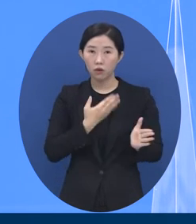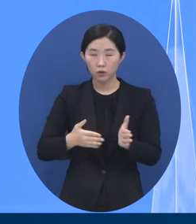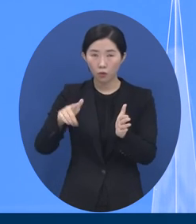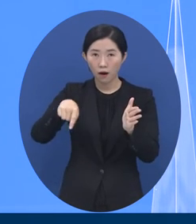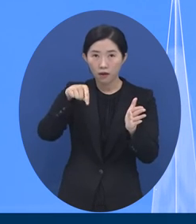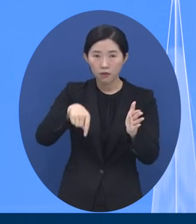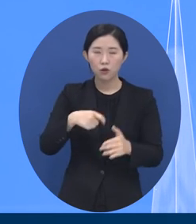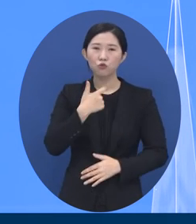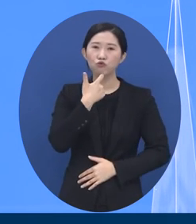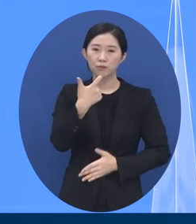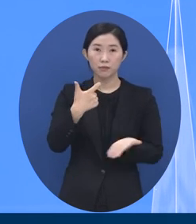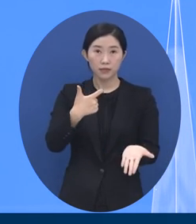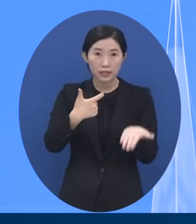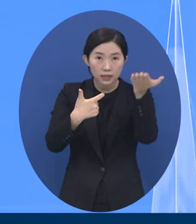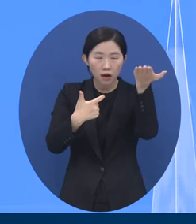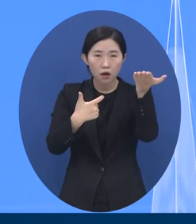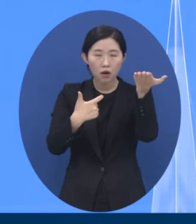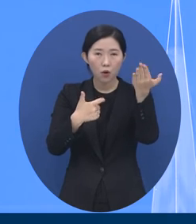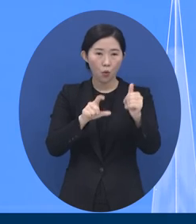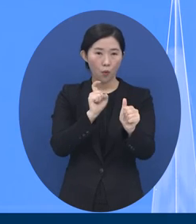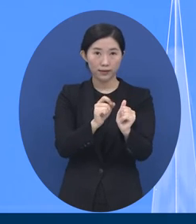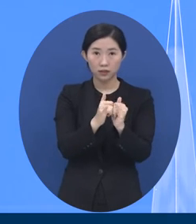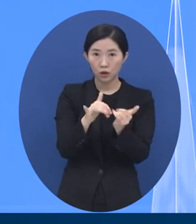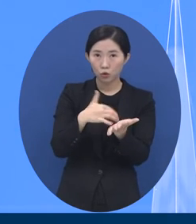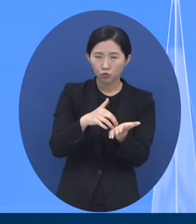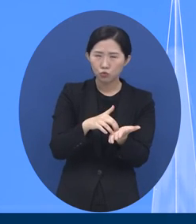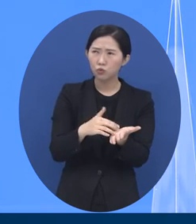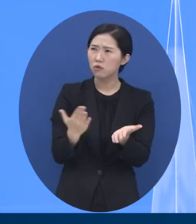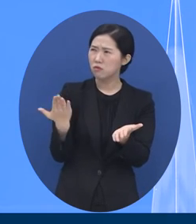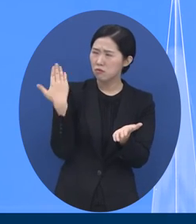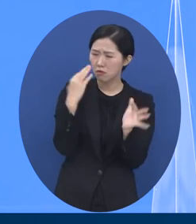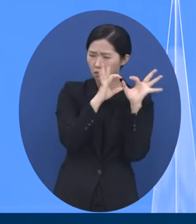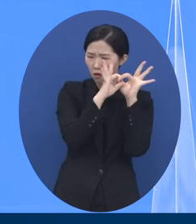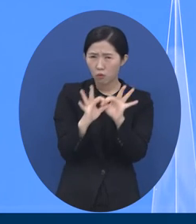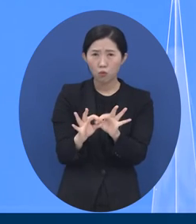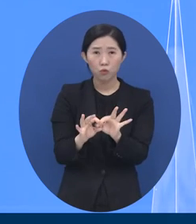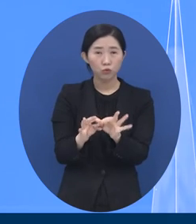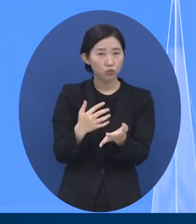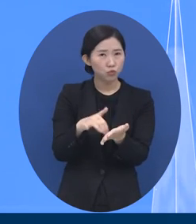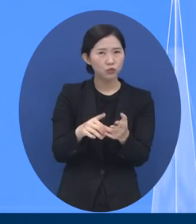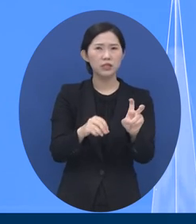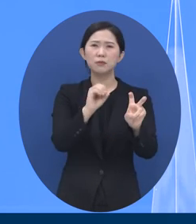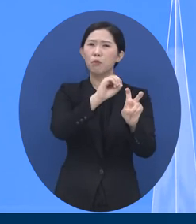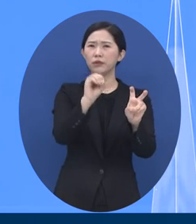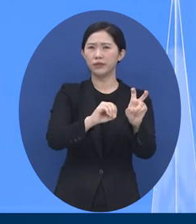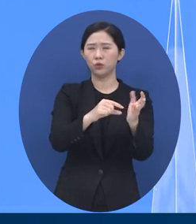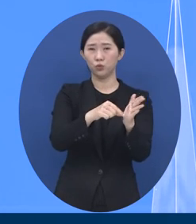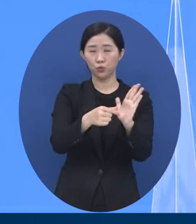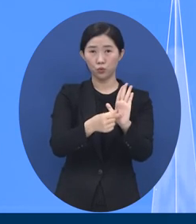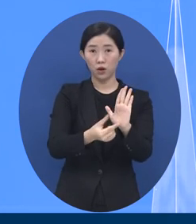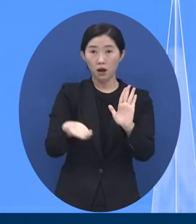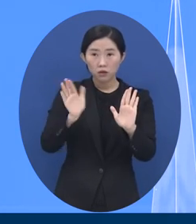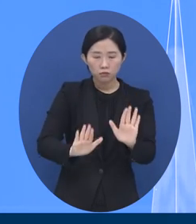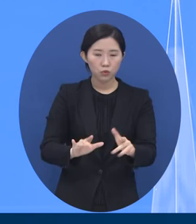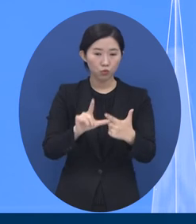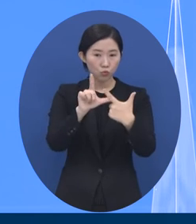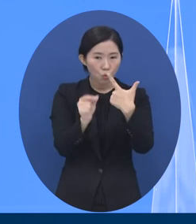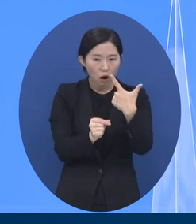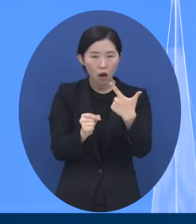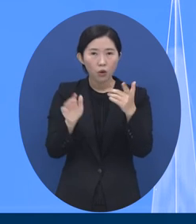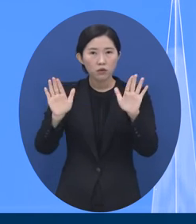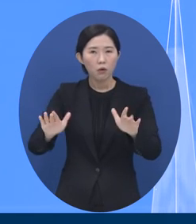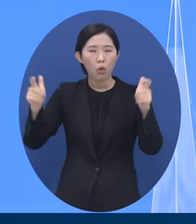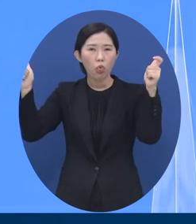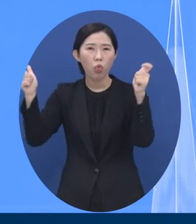중 60세 이상 비율은 그동안 계속 20% 내외의 수준이었지만, 6월 들어 감소하기